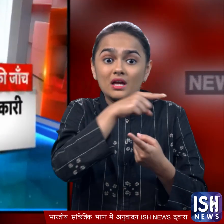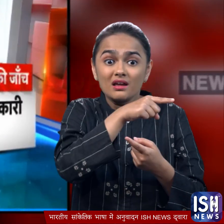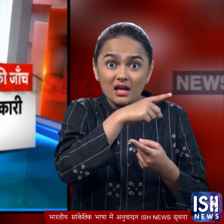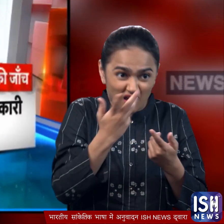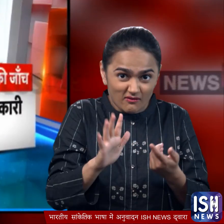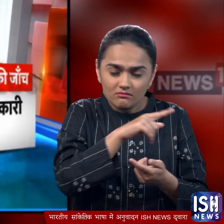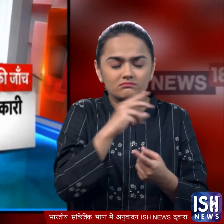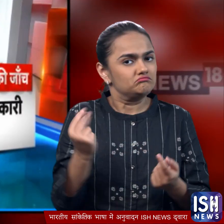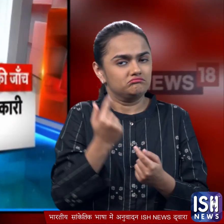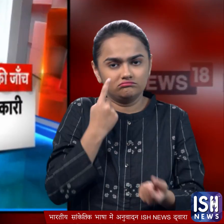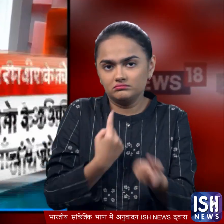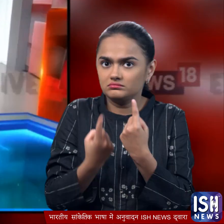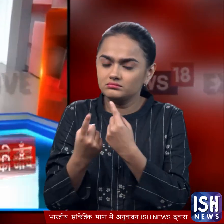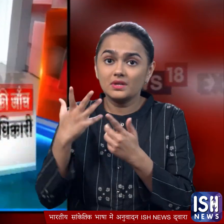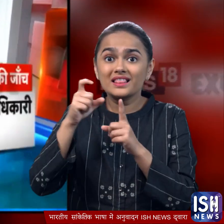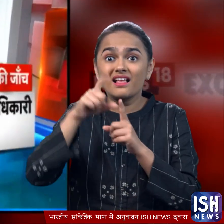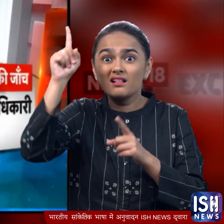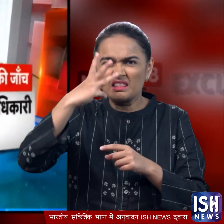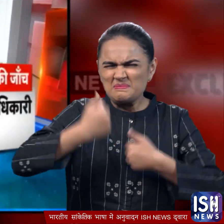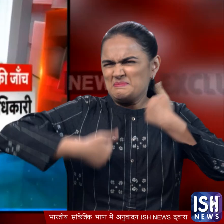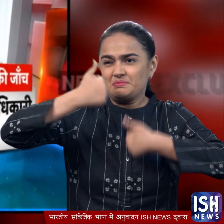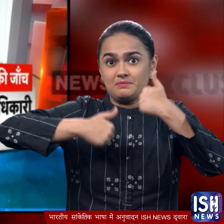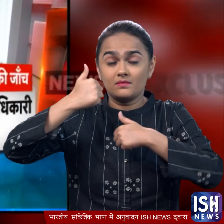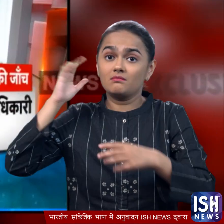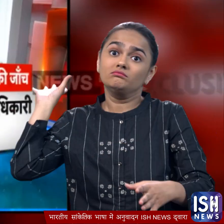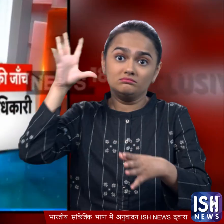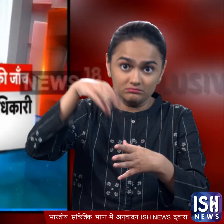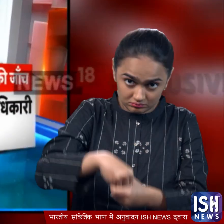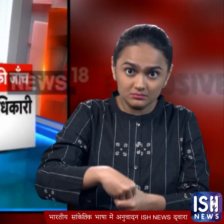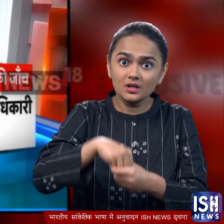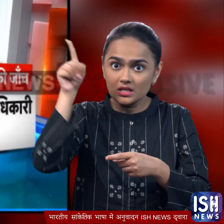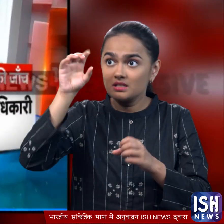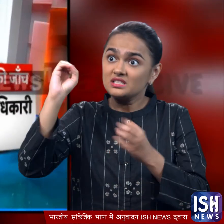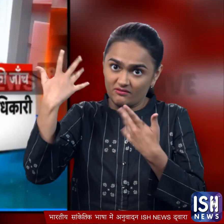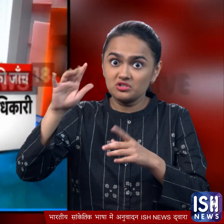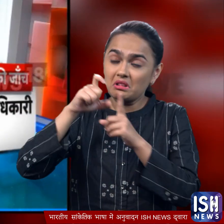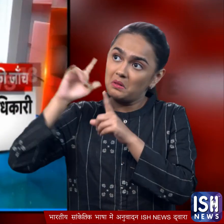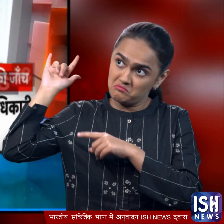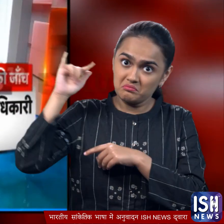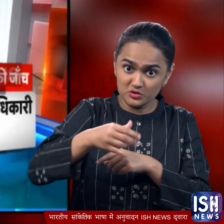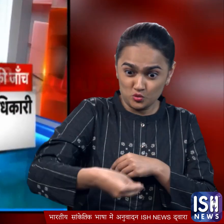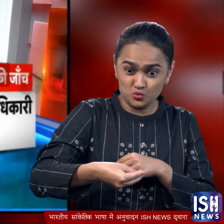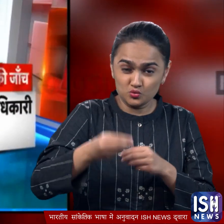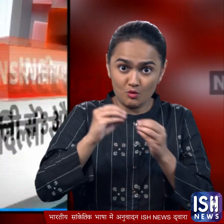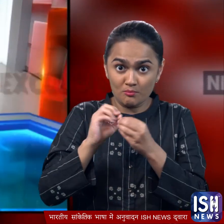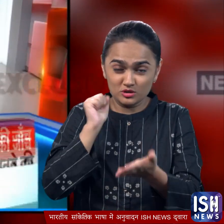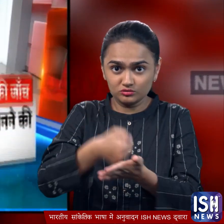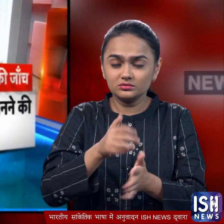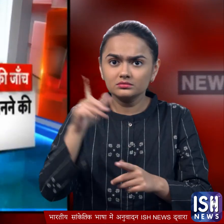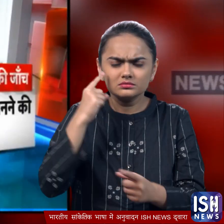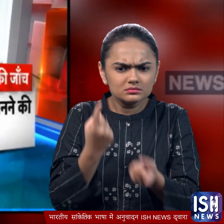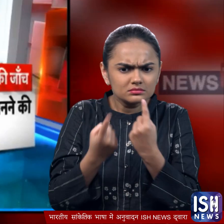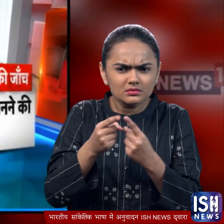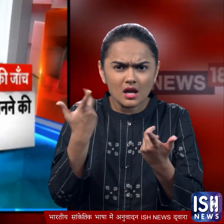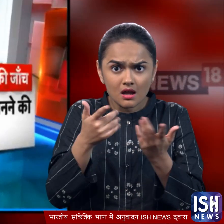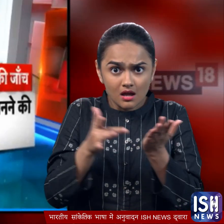जांच शुरू कर दी, जबकि दिल्ली से नौसेना के 3 बड़े अधिकारी भी जांच में शामिल होने के लिए मुंबई रवाना हो गए। ये जांच टीम इस बात का पता लगाएगी